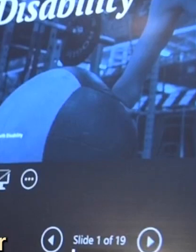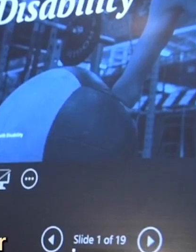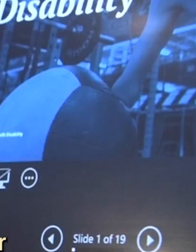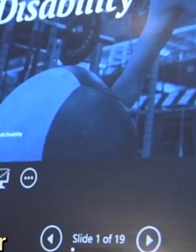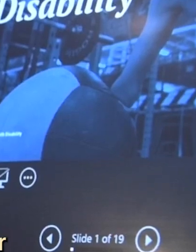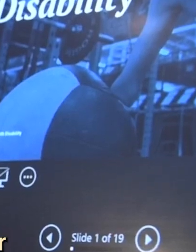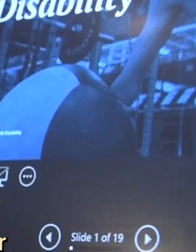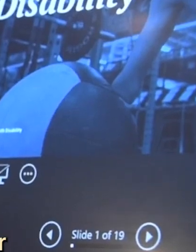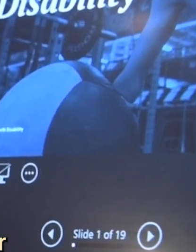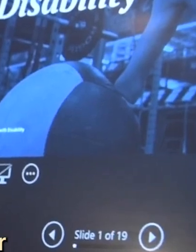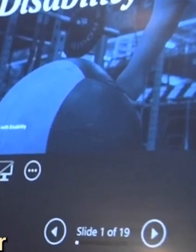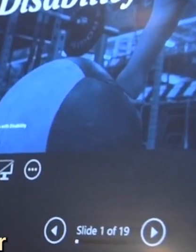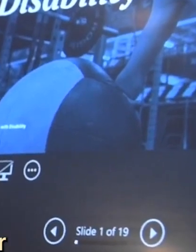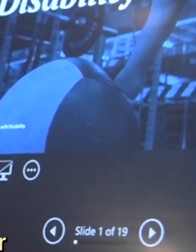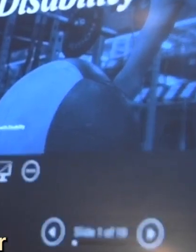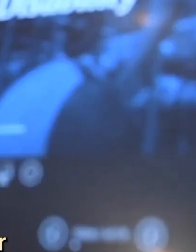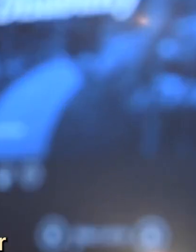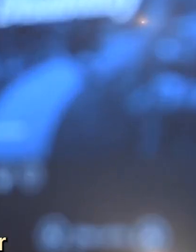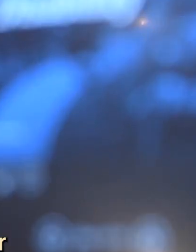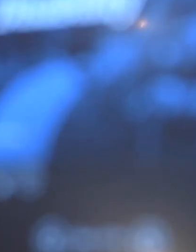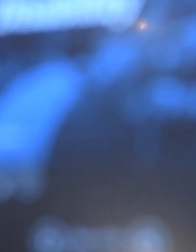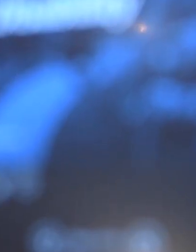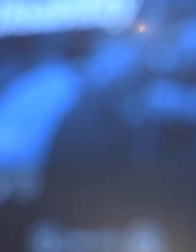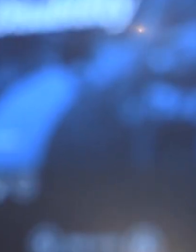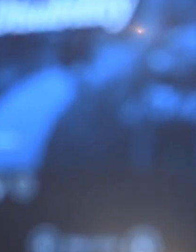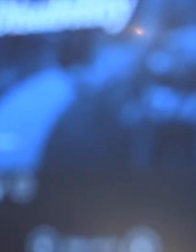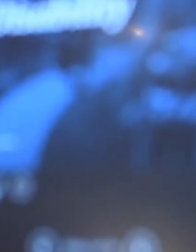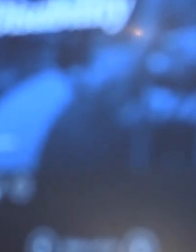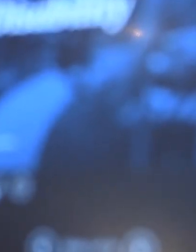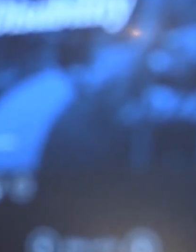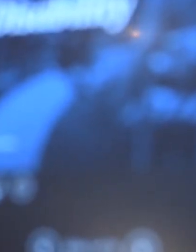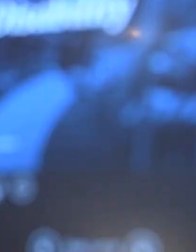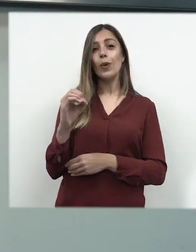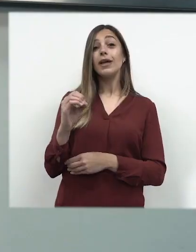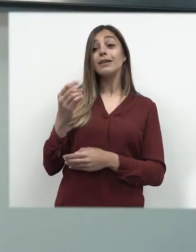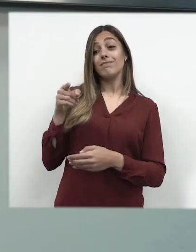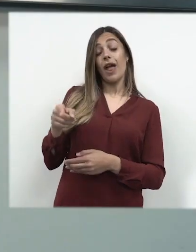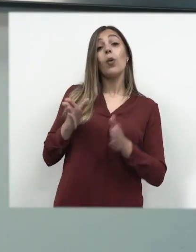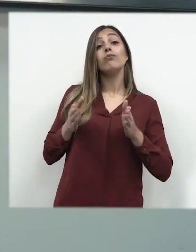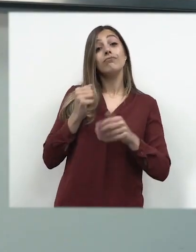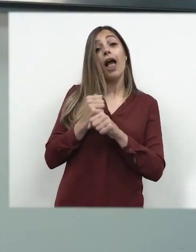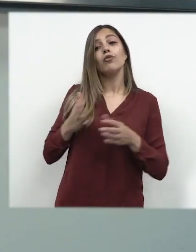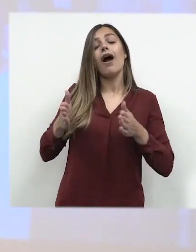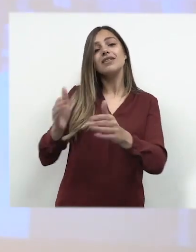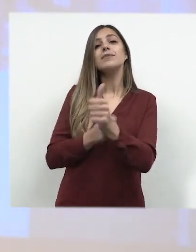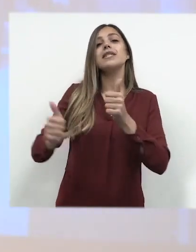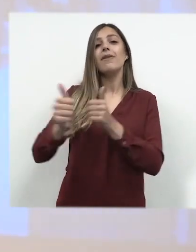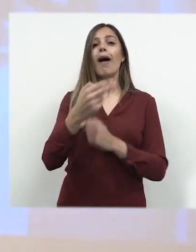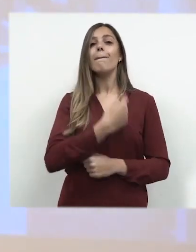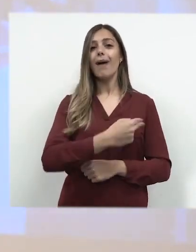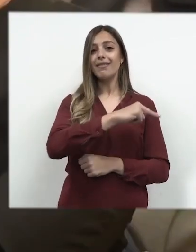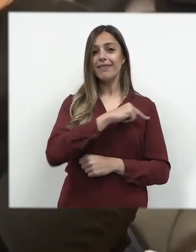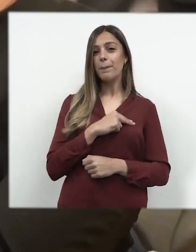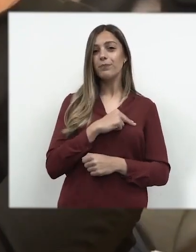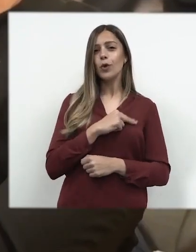Ma l-ħat-ratah għal għumissar jo drittiet tal-personi id-disabilta b-dittilta għamal l-organizzazzjoniet mux-governativi li jat-mu fil-qassam tal